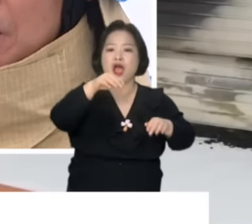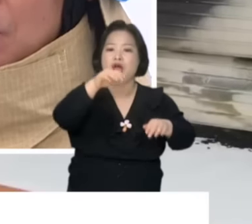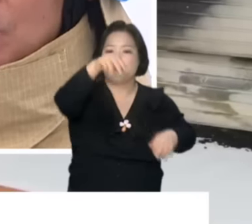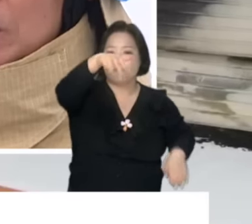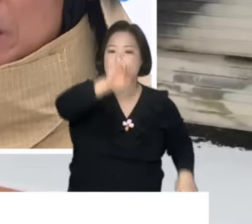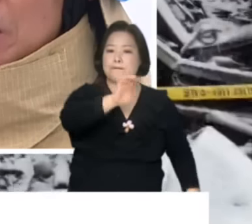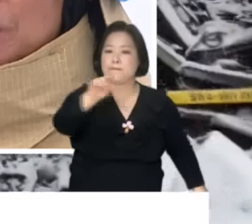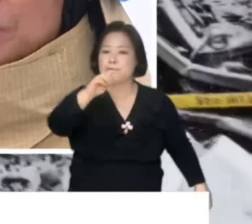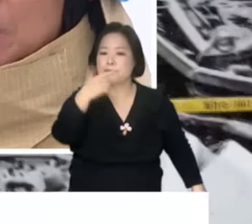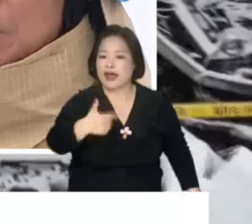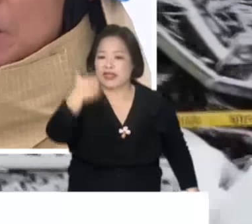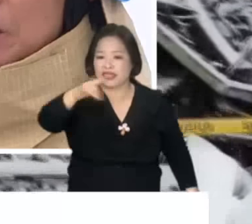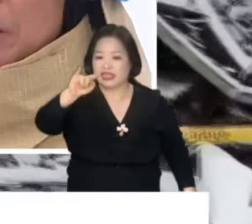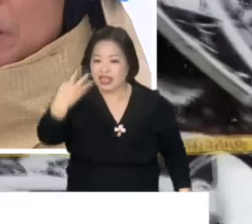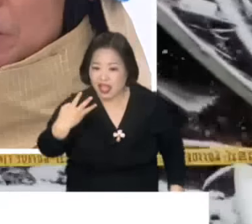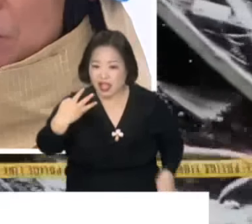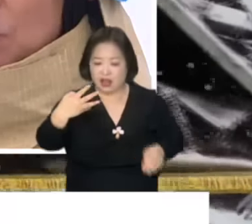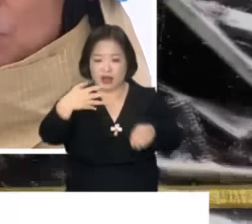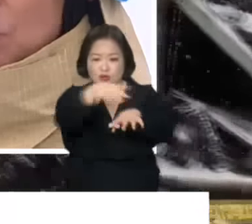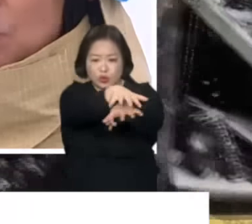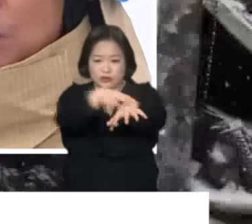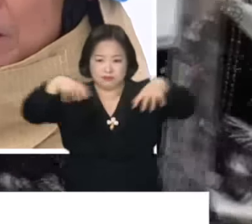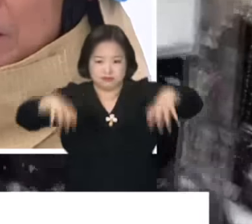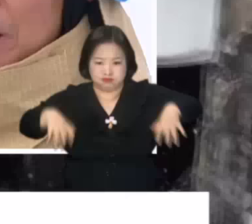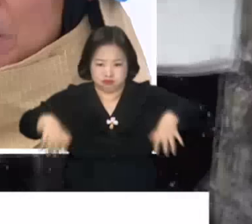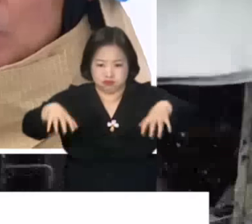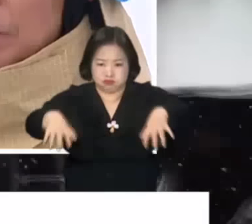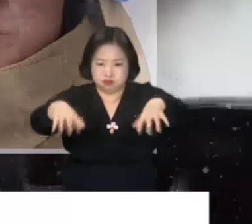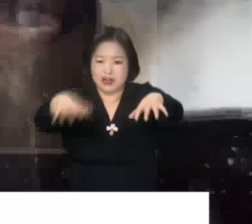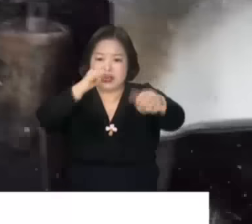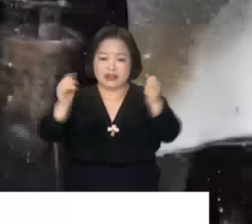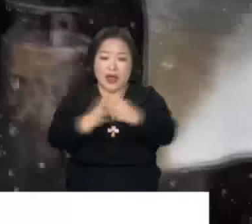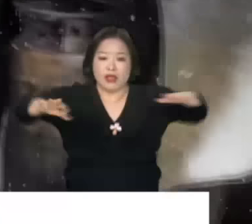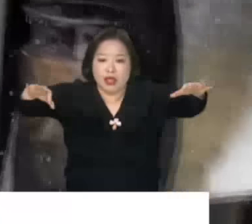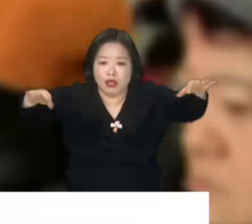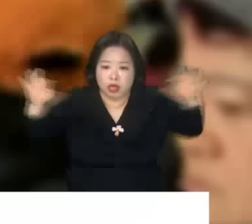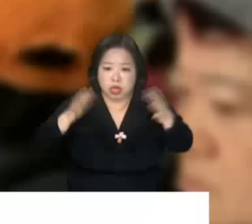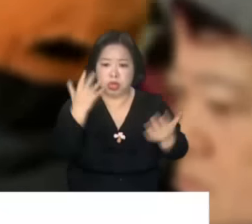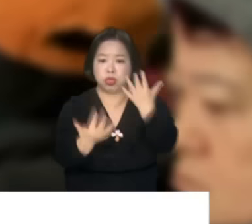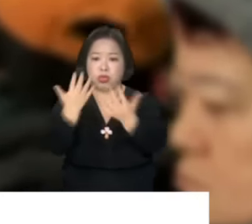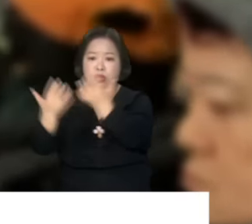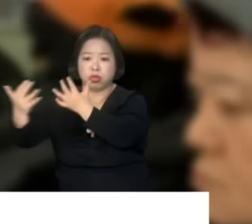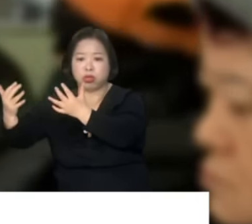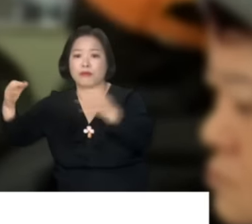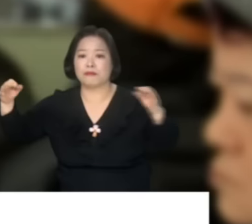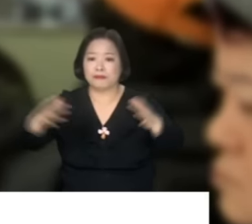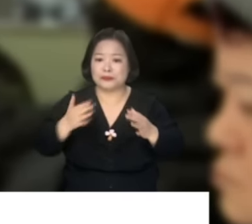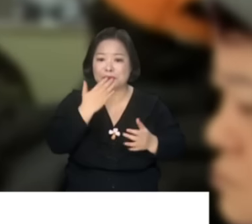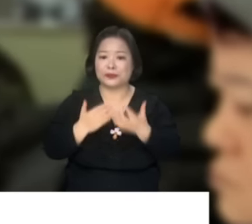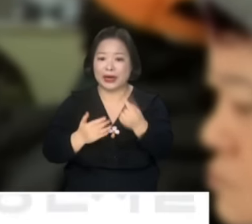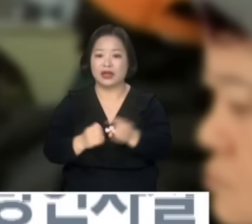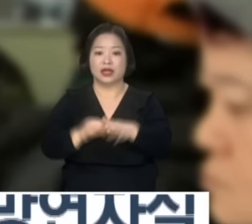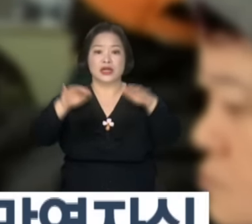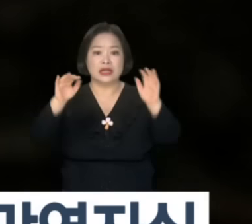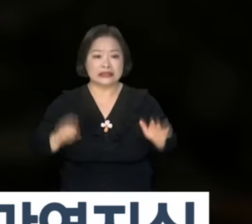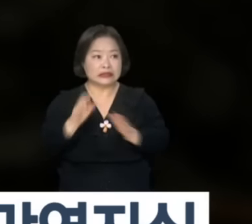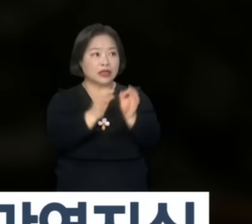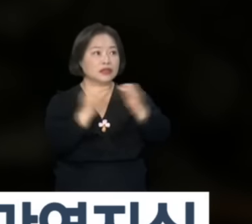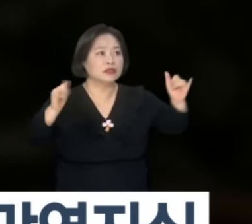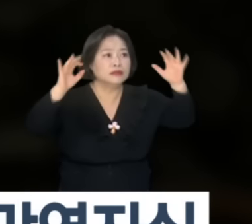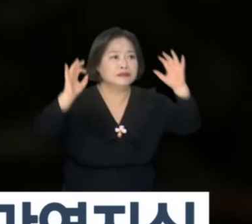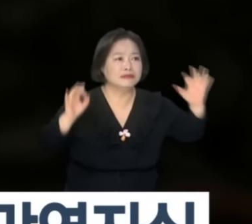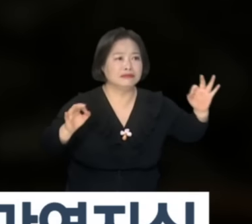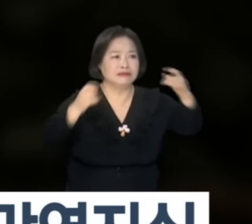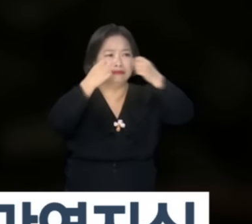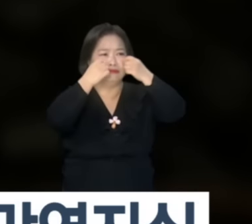때문에 화재가 급격히 연소 확대된 상황입니다. 한순간에 터전을 잃어버린 상인들은